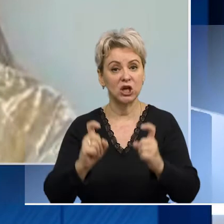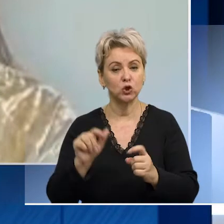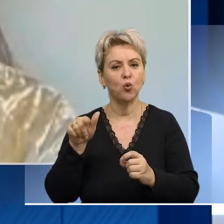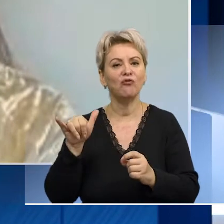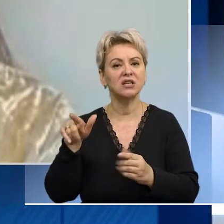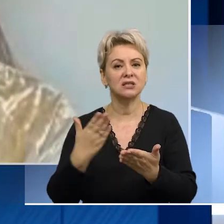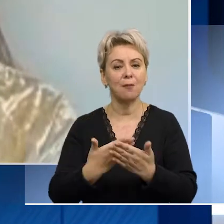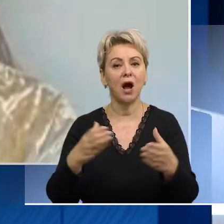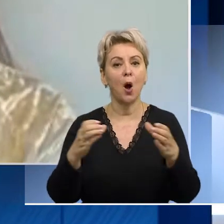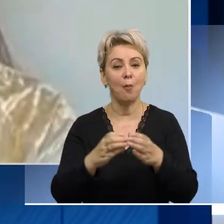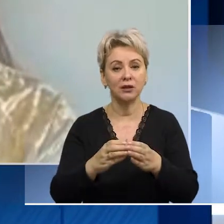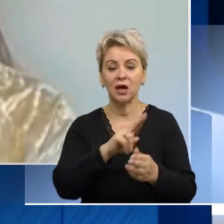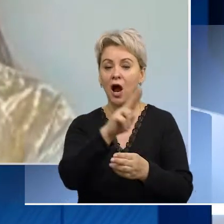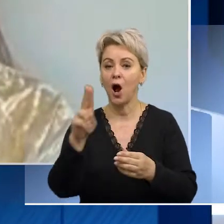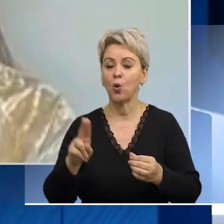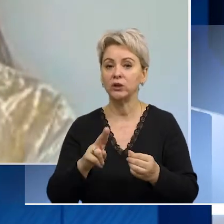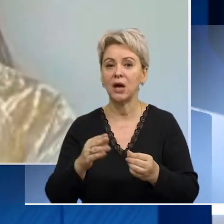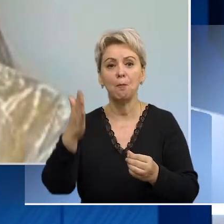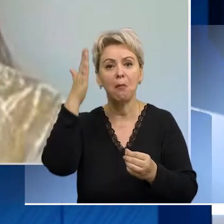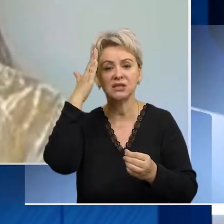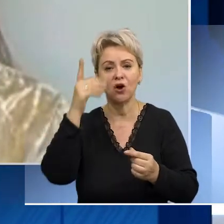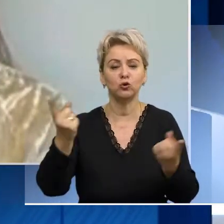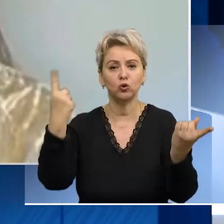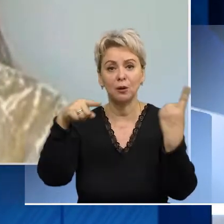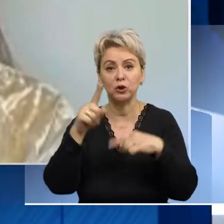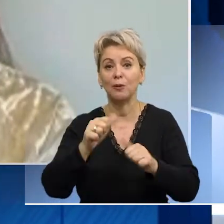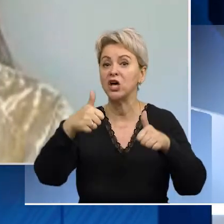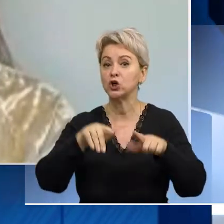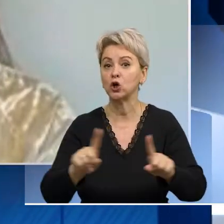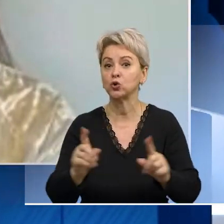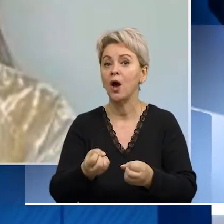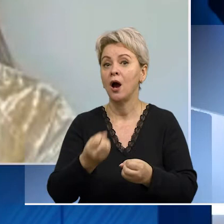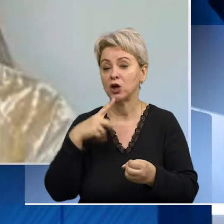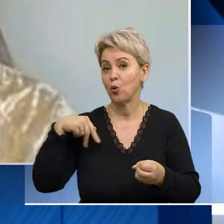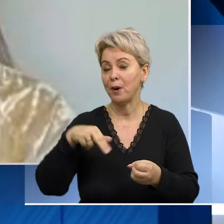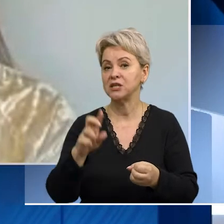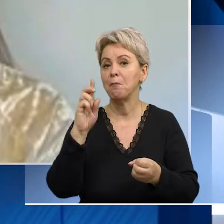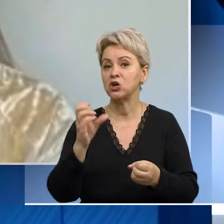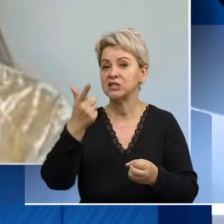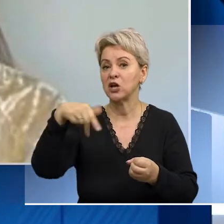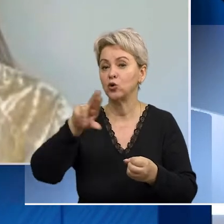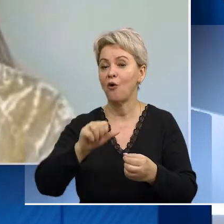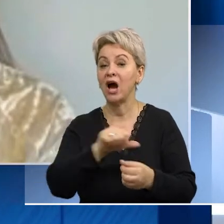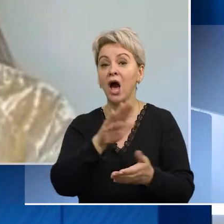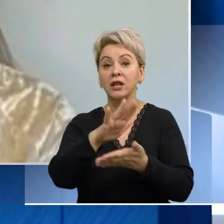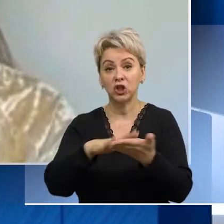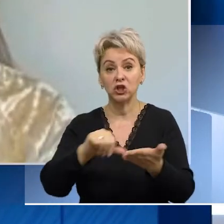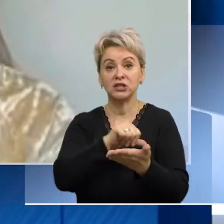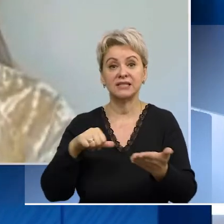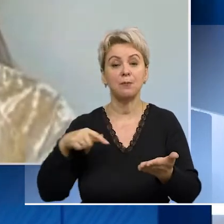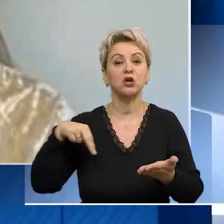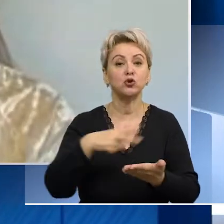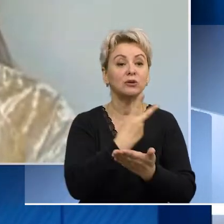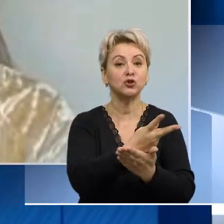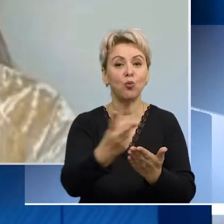садитесь, у вас там, ну, командой, допустим, какой-то мозговой штурм, и вы решаете, что вот хорошо пройтись по Большой Садовой, и дальше сами идете по